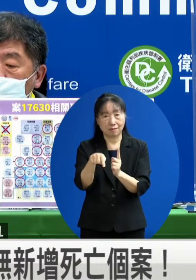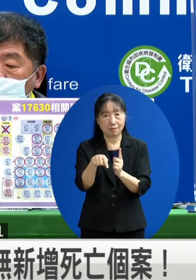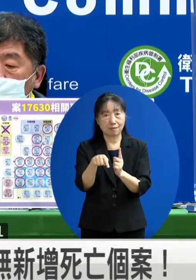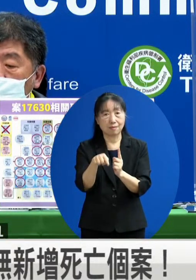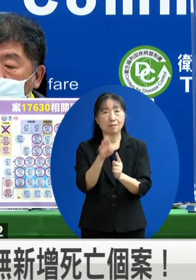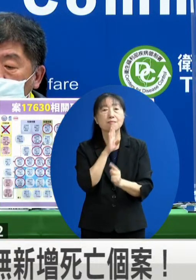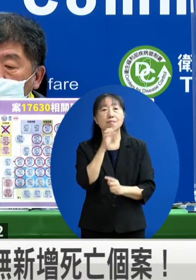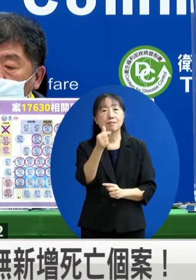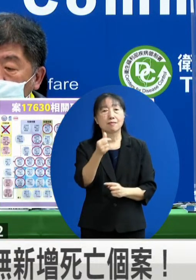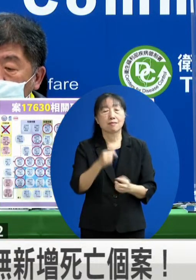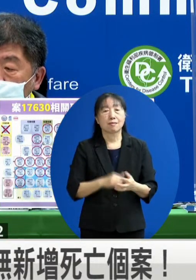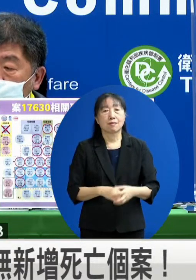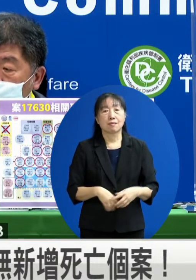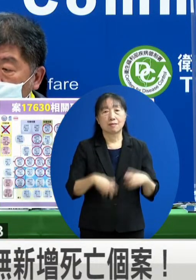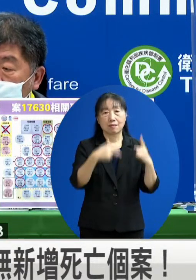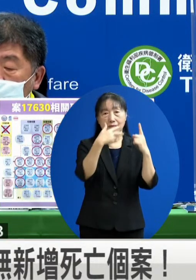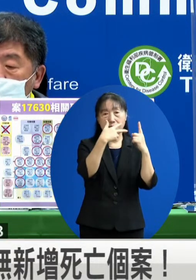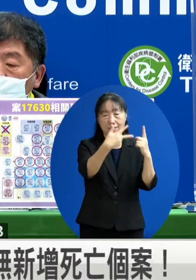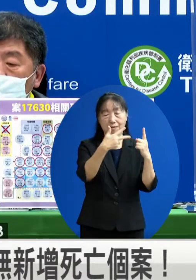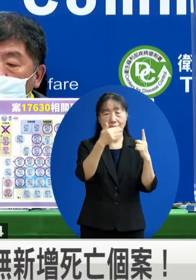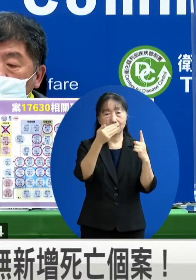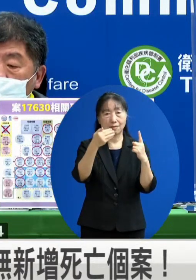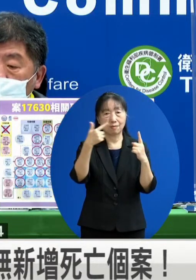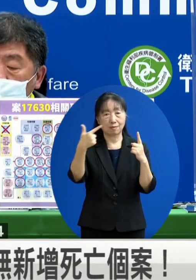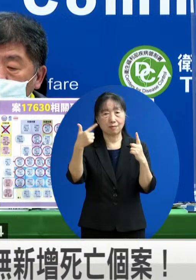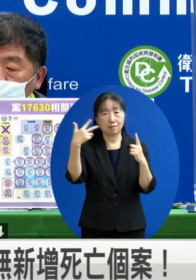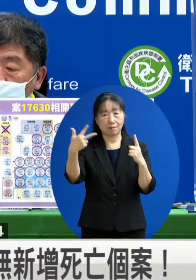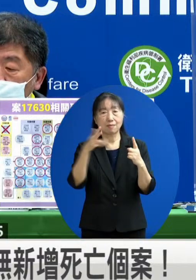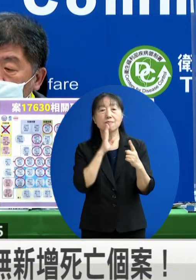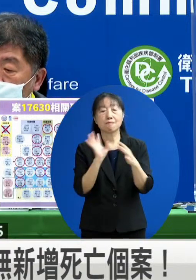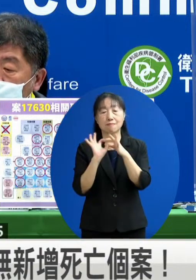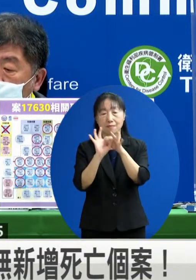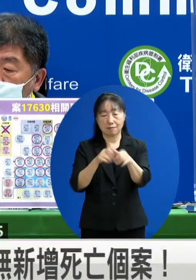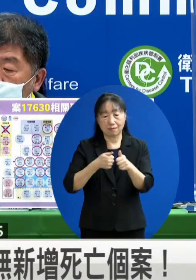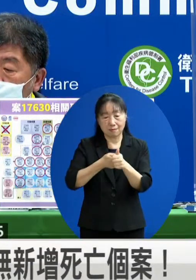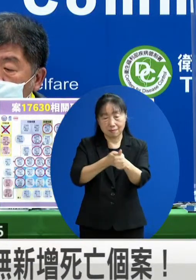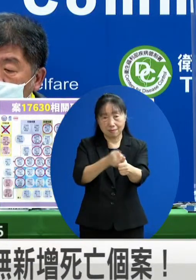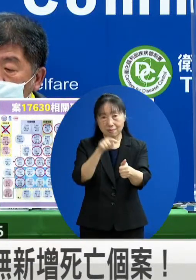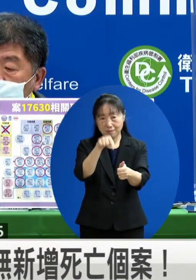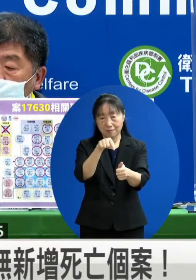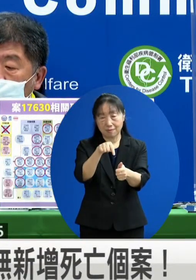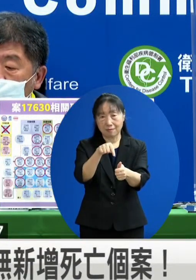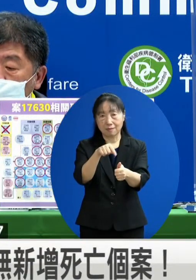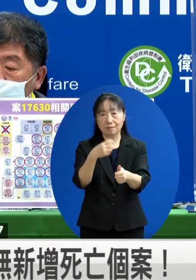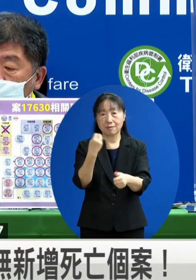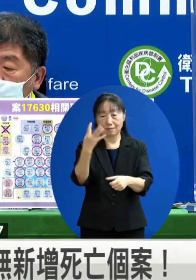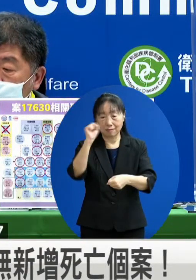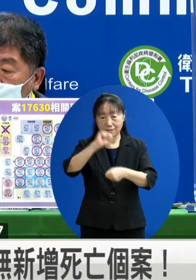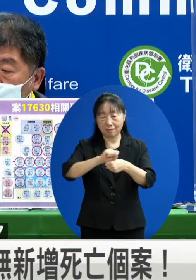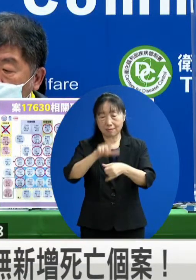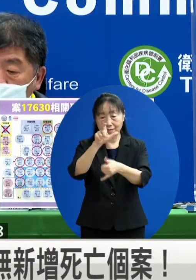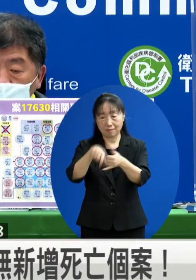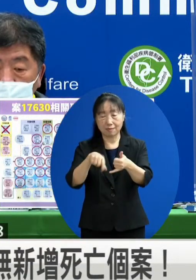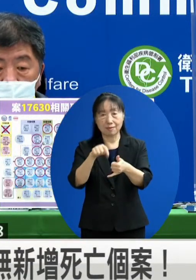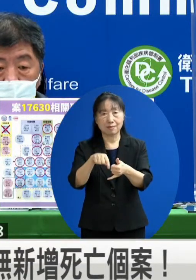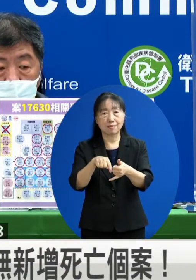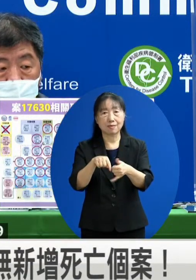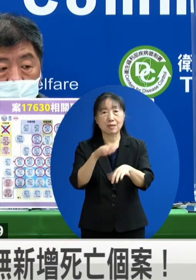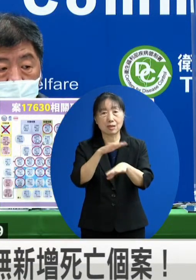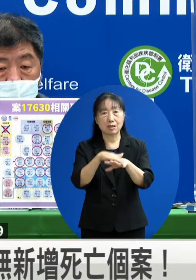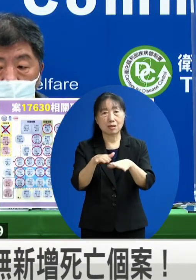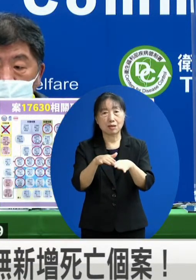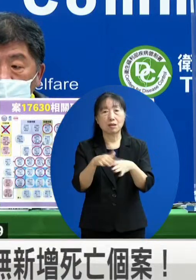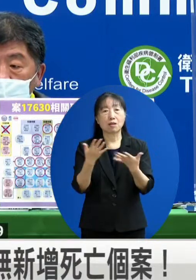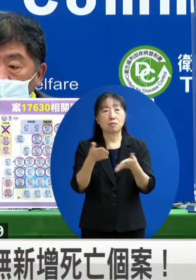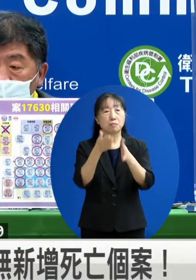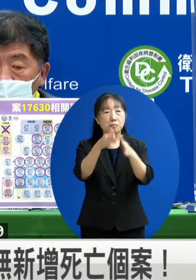是阳性，但17967需要继续在追踪，不过新增这个案子相对的威胁就